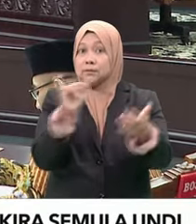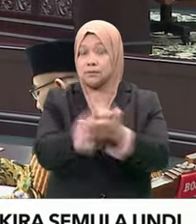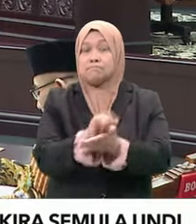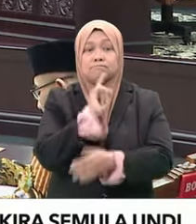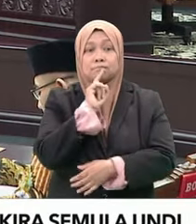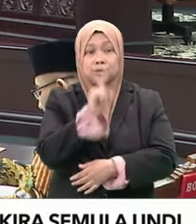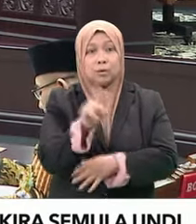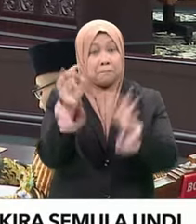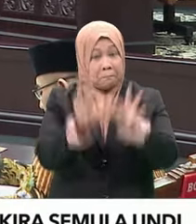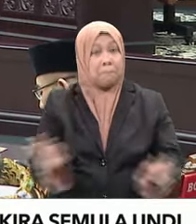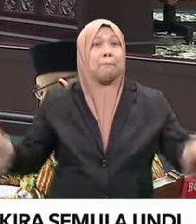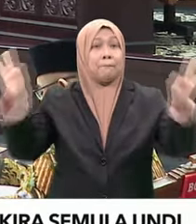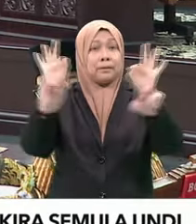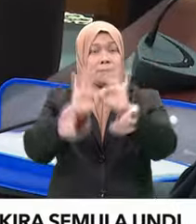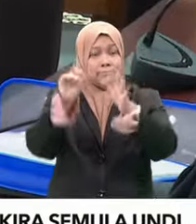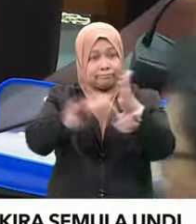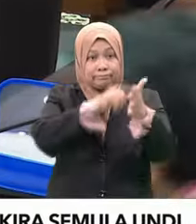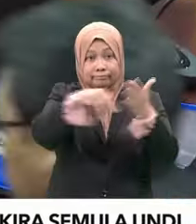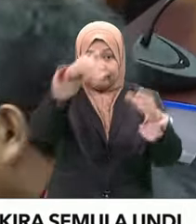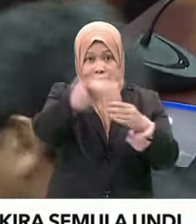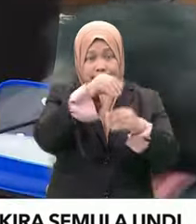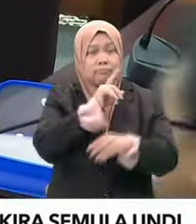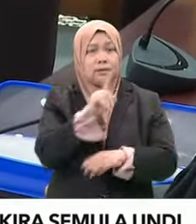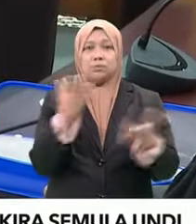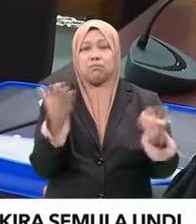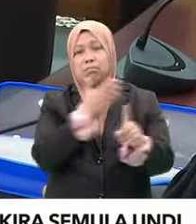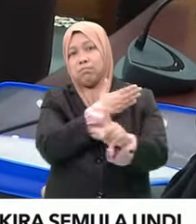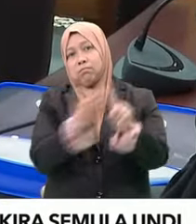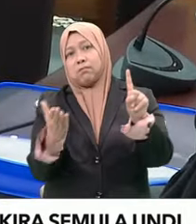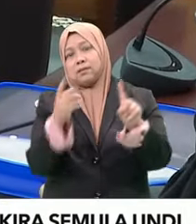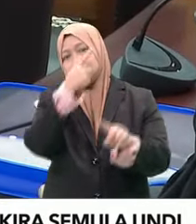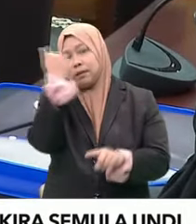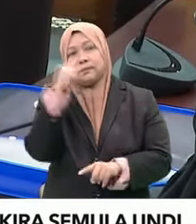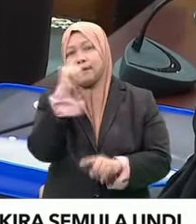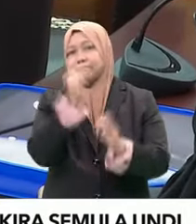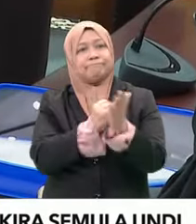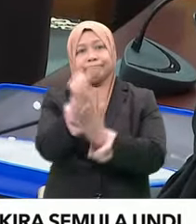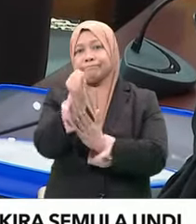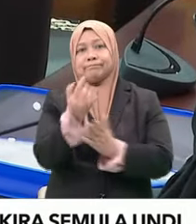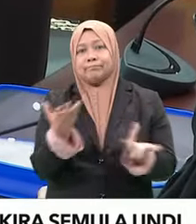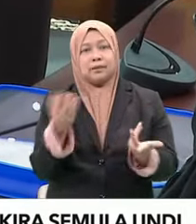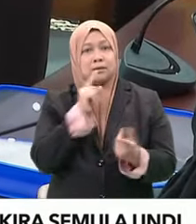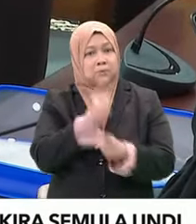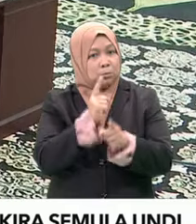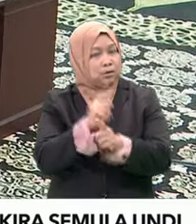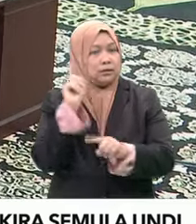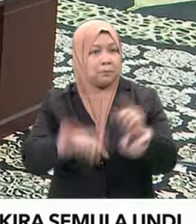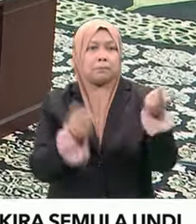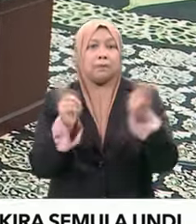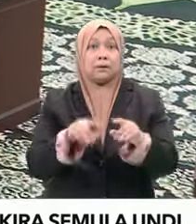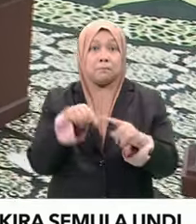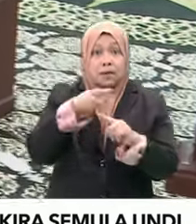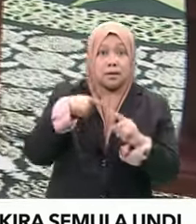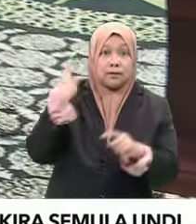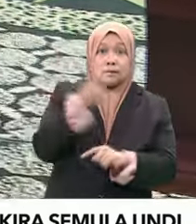menjadi pilar utama dalam penyelenggaraan pemilu telah tergerus akibat intervensi kekuasaan yang tidak seharusnya terjadi. Bila kita